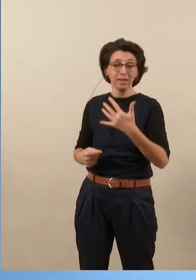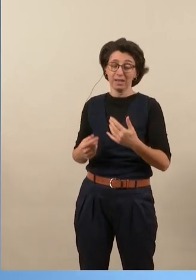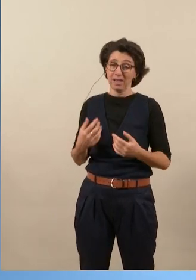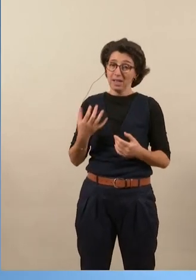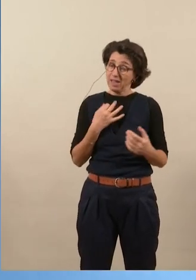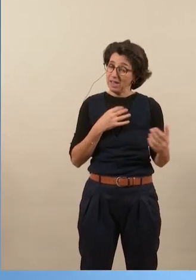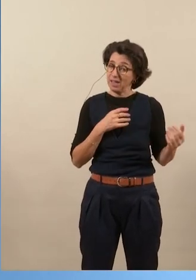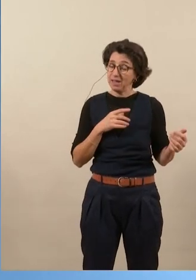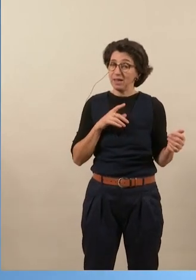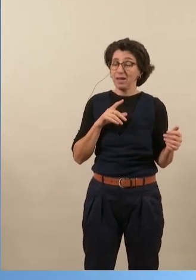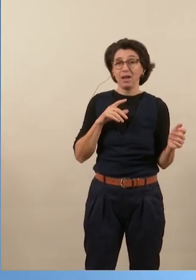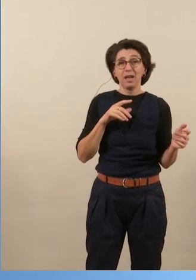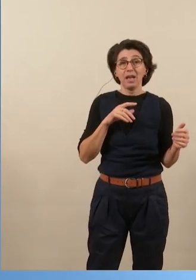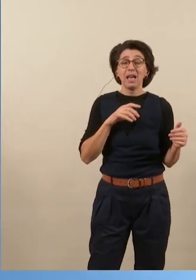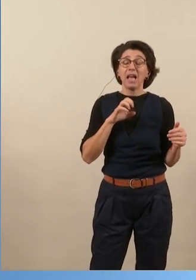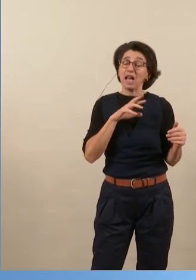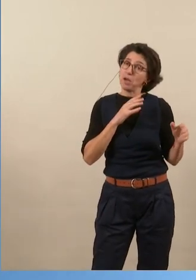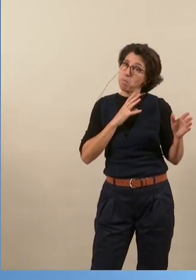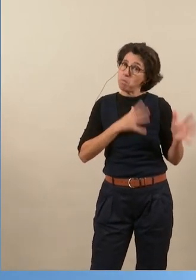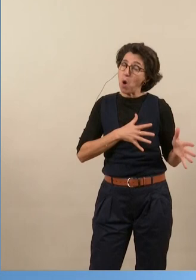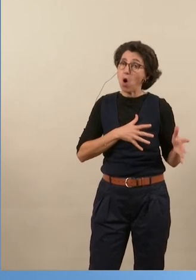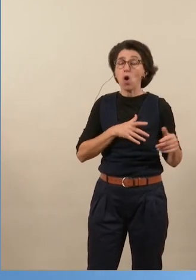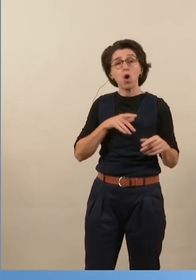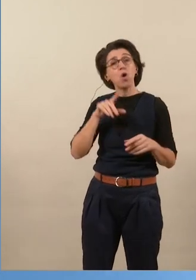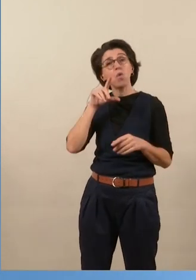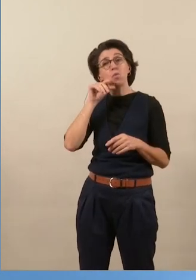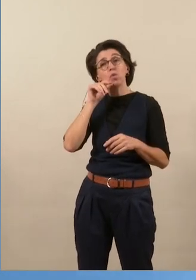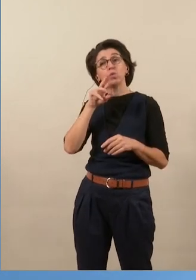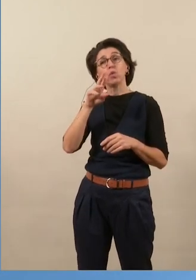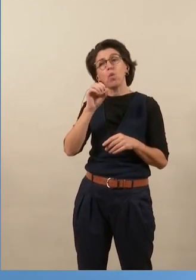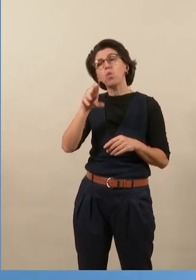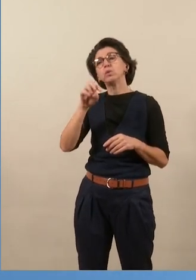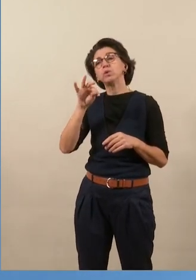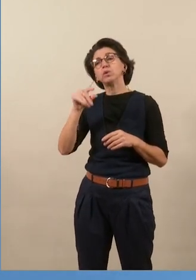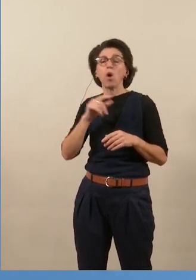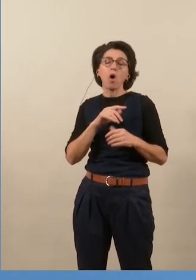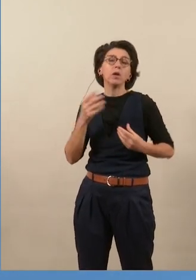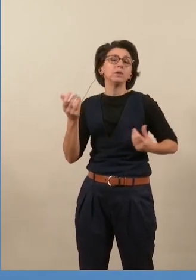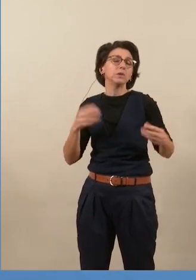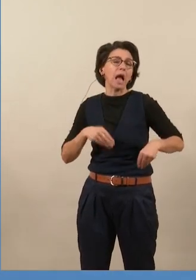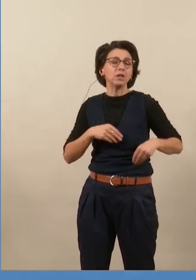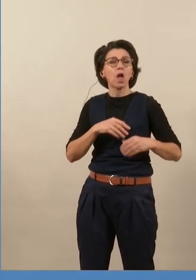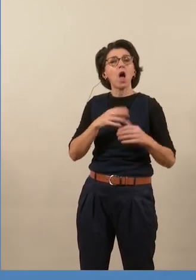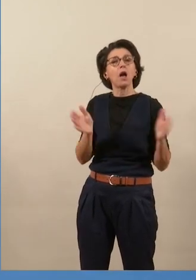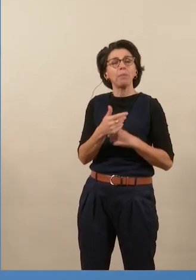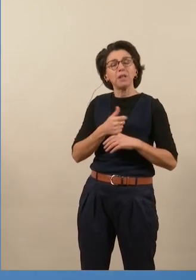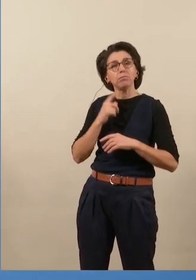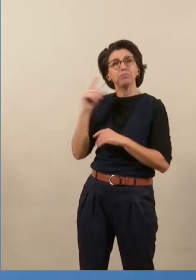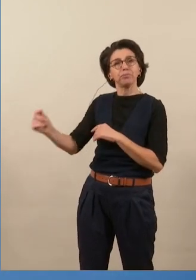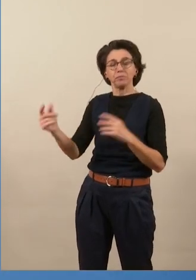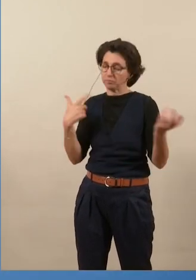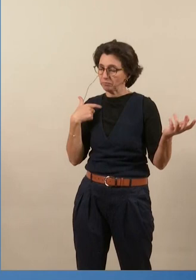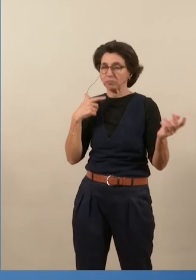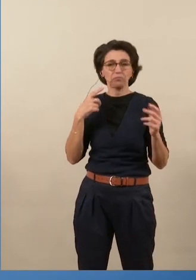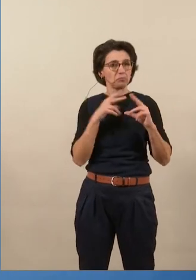avait annoncé le départ de son directeur de cabinet Gabel Roustan je m'en suis débarrassé sans autre explication et tout le temps